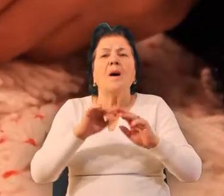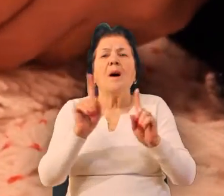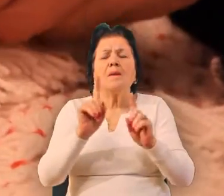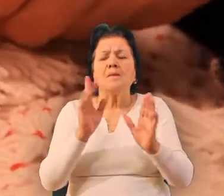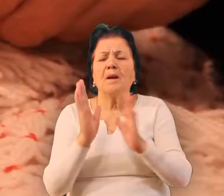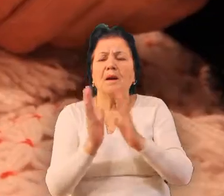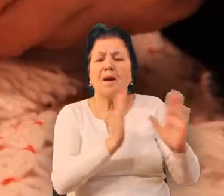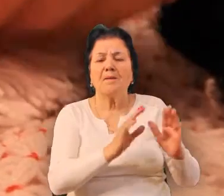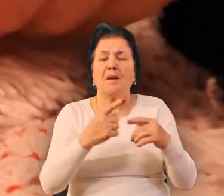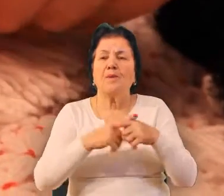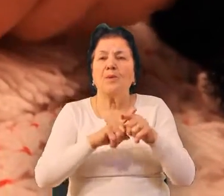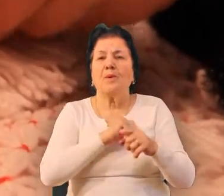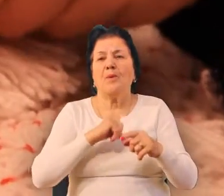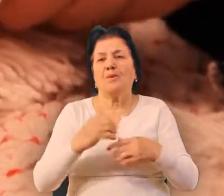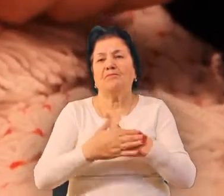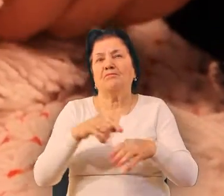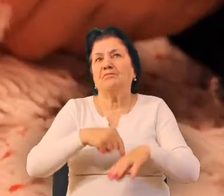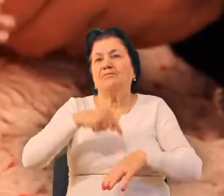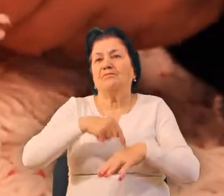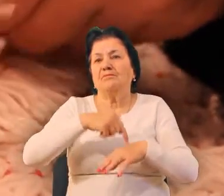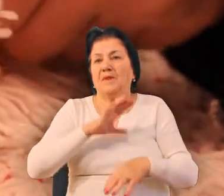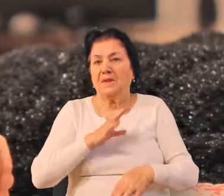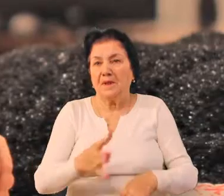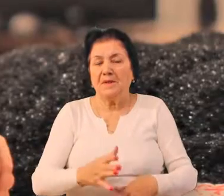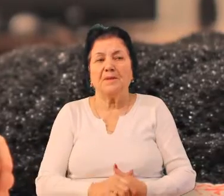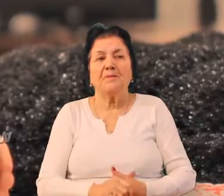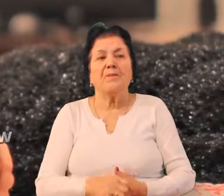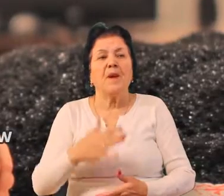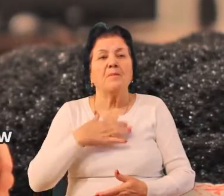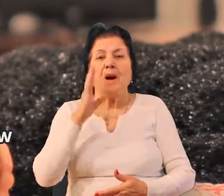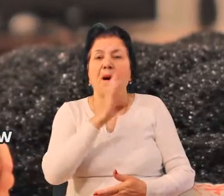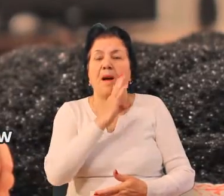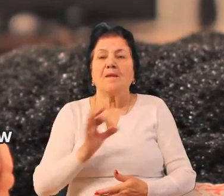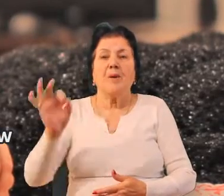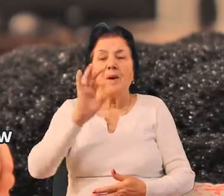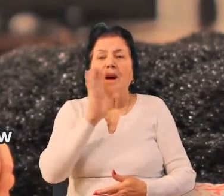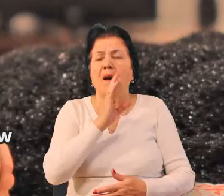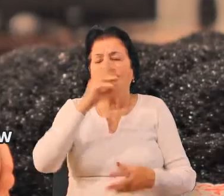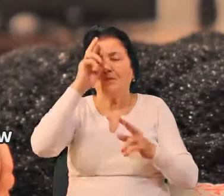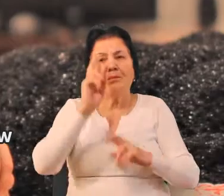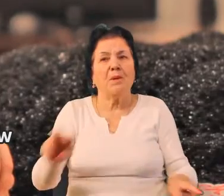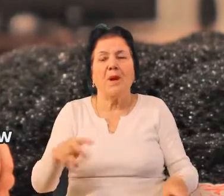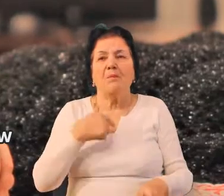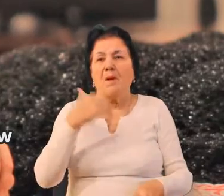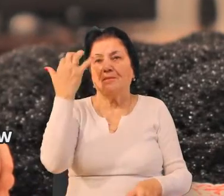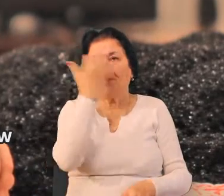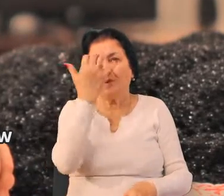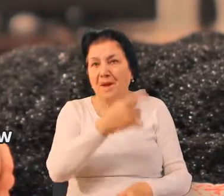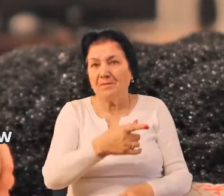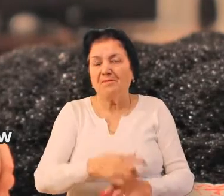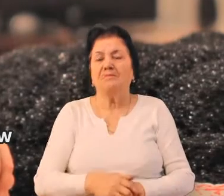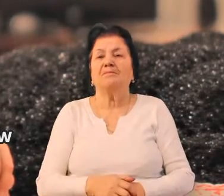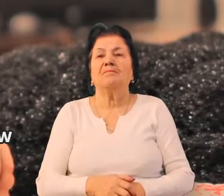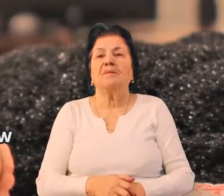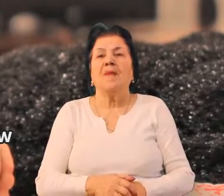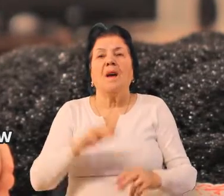qaydada toxunduğunu hissiyatımla hiss eləyirdim. Mən anadan olanda hələ mənim anam bilməymiş